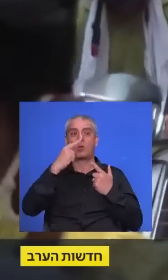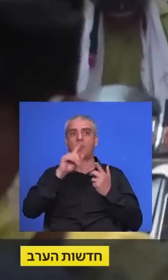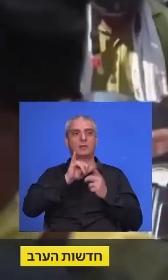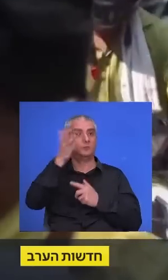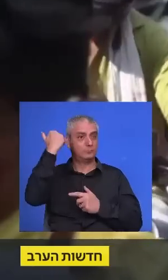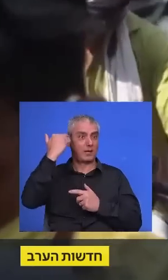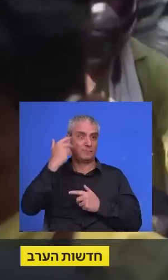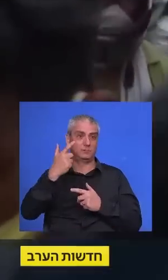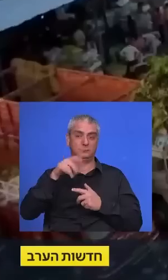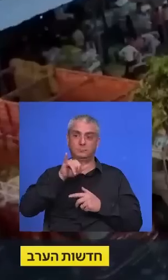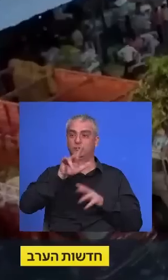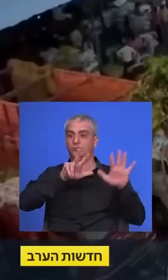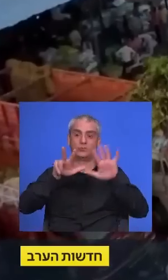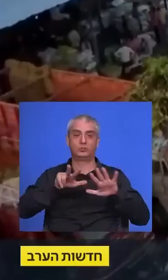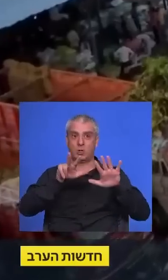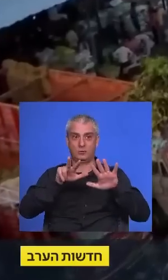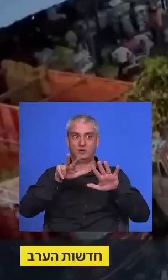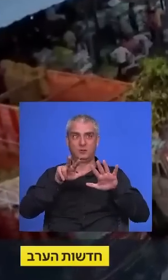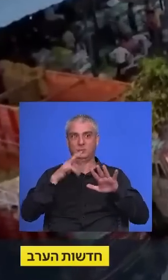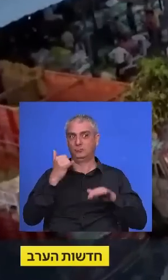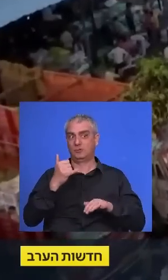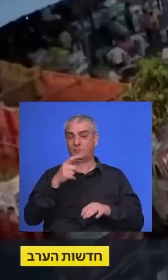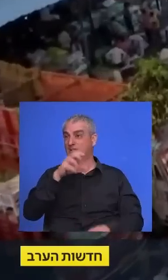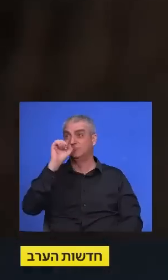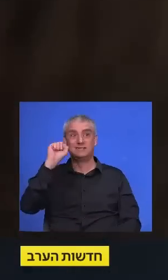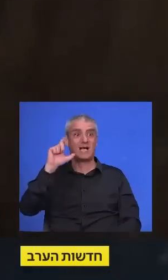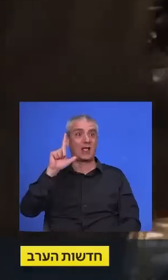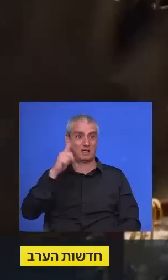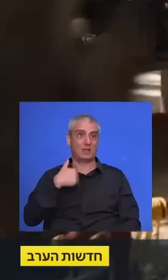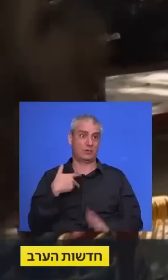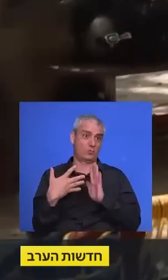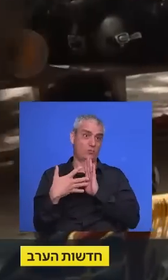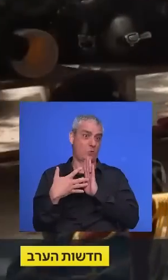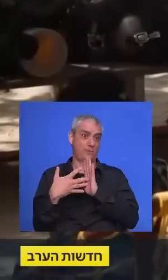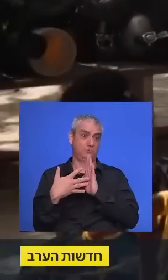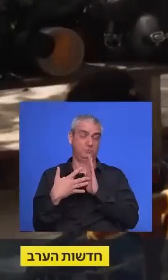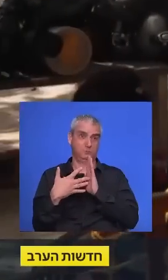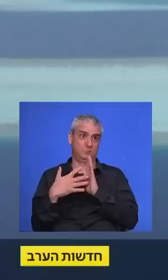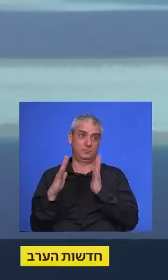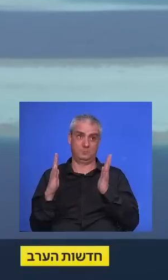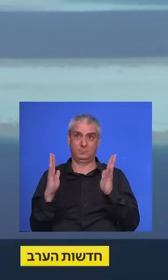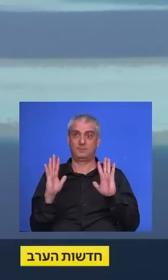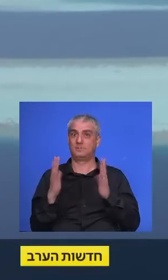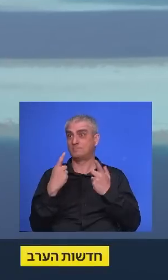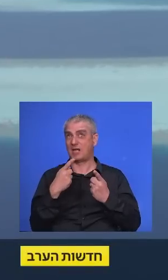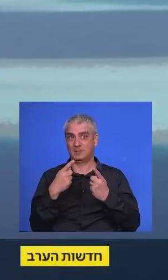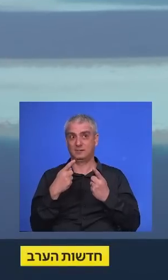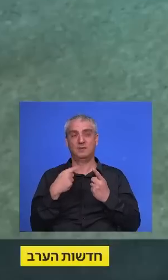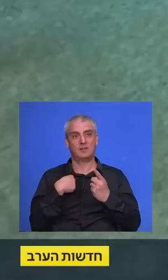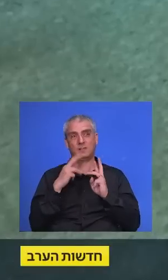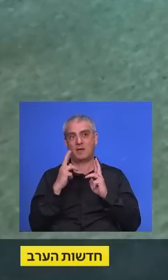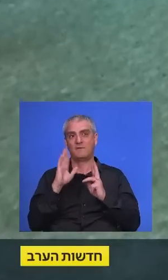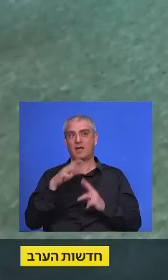שטסנו בעבר בטיסות של 8 שעות, בסרי לנקה שאנחנו בוחנים באופן מאוד מהיר, ואני מקווה